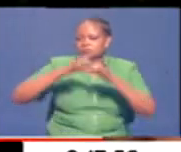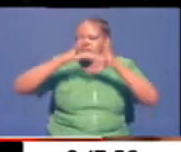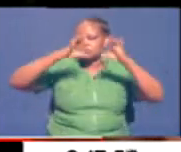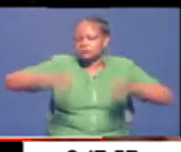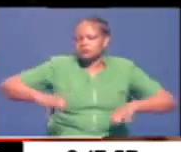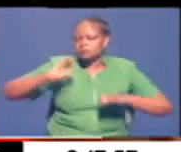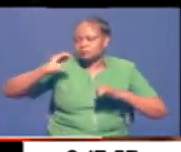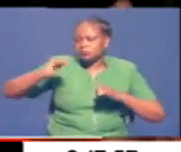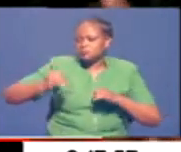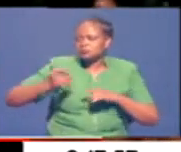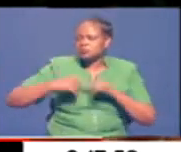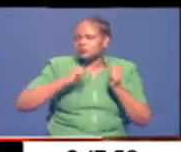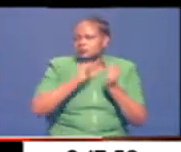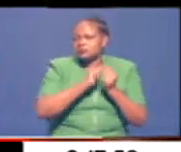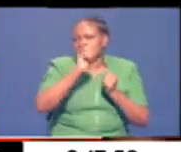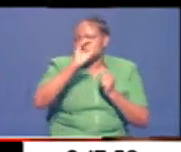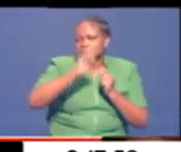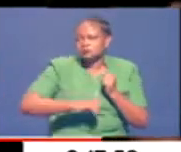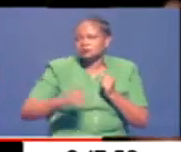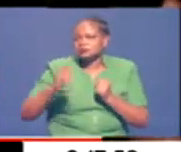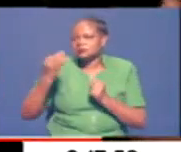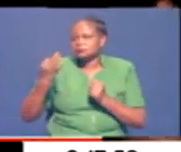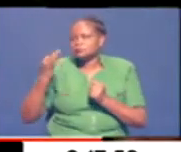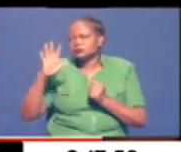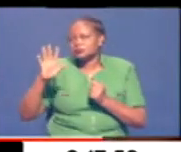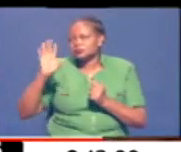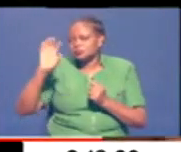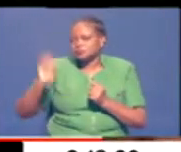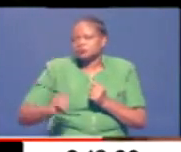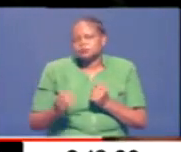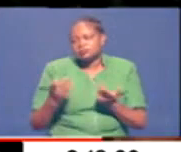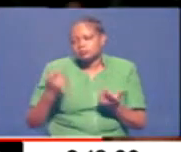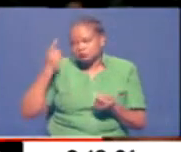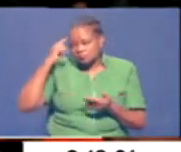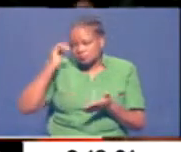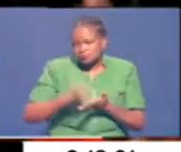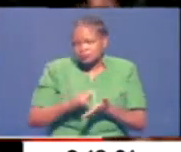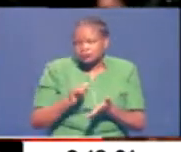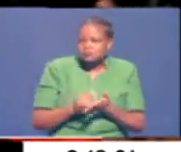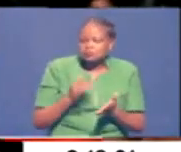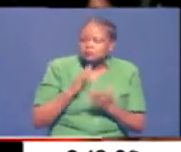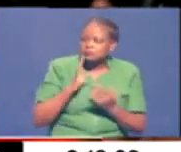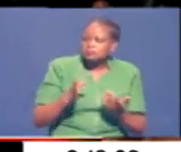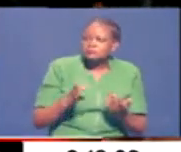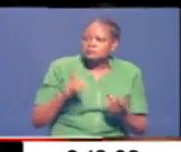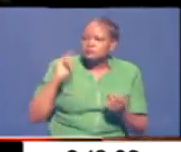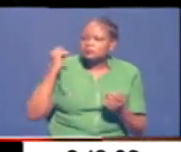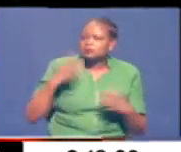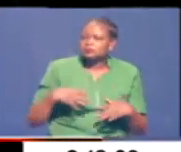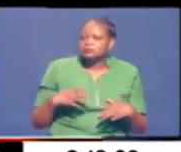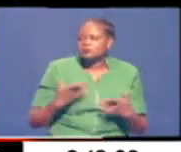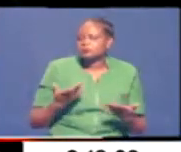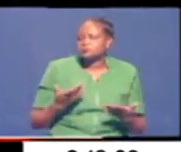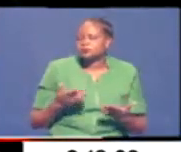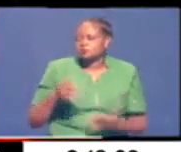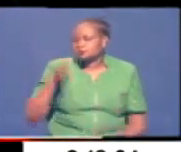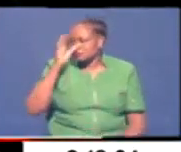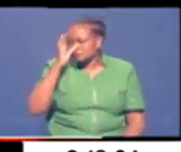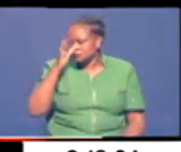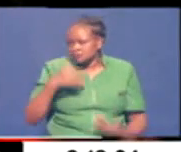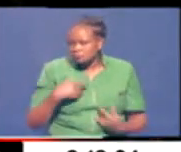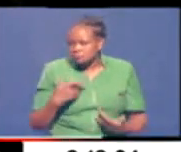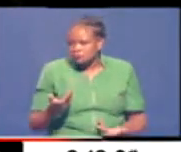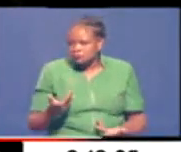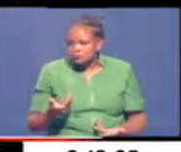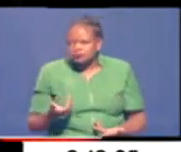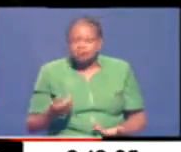the 15% to 35%. Don't you think that perhaps wa Kenya wameadaiwa? Mimi kwa maoni